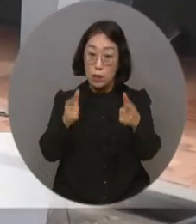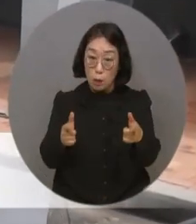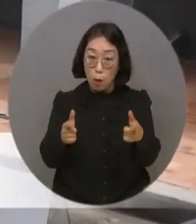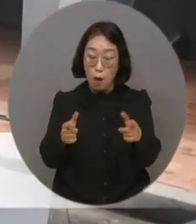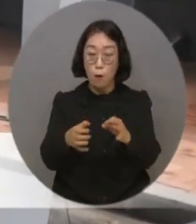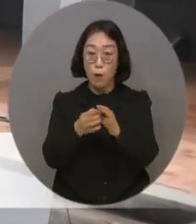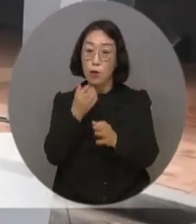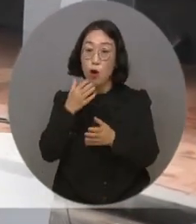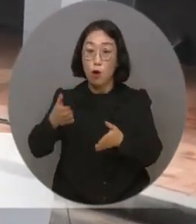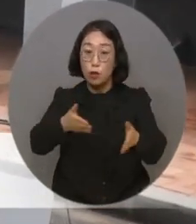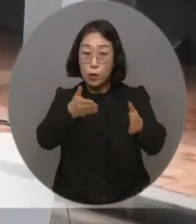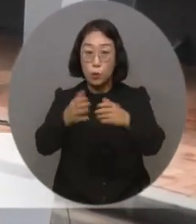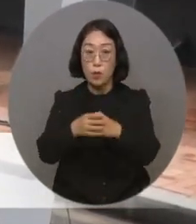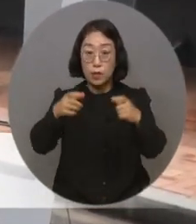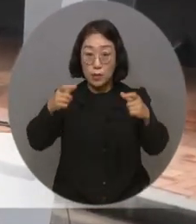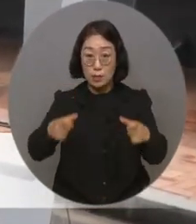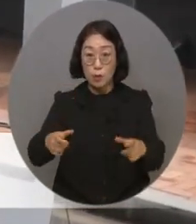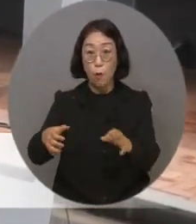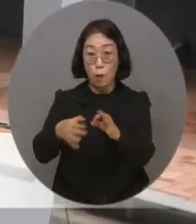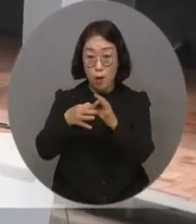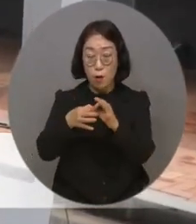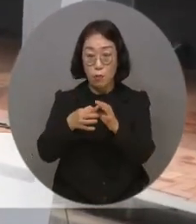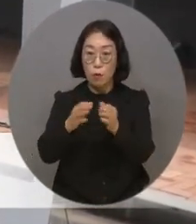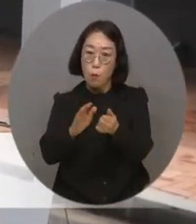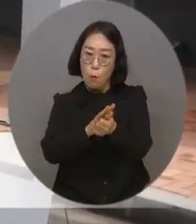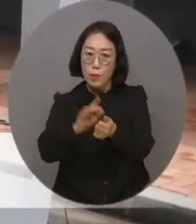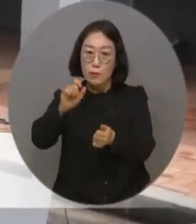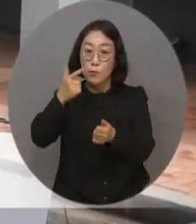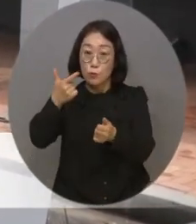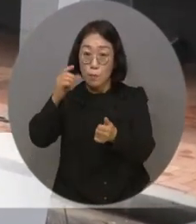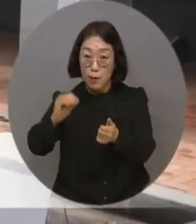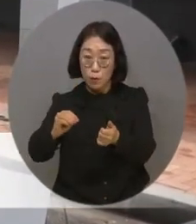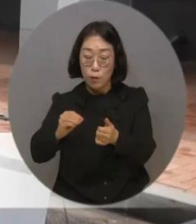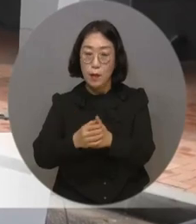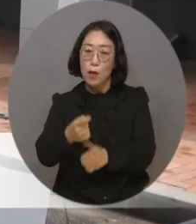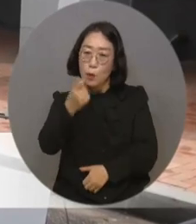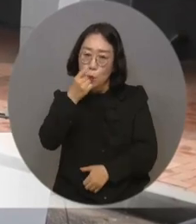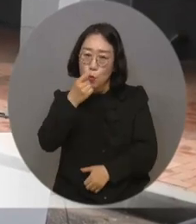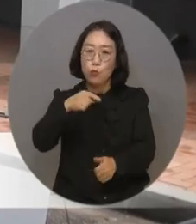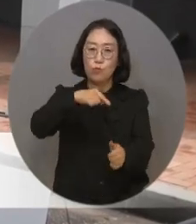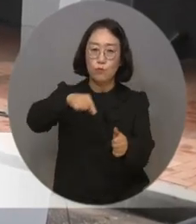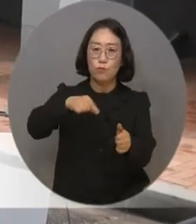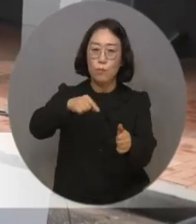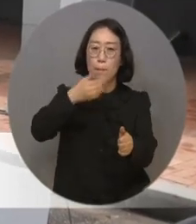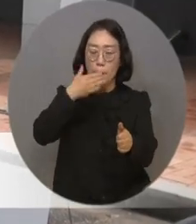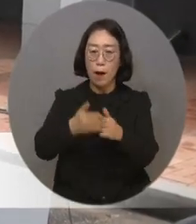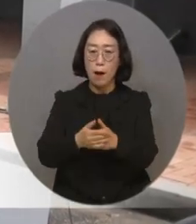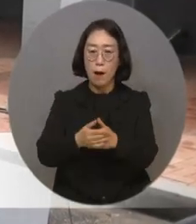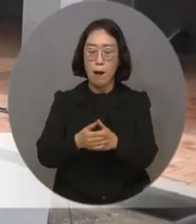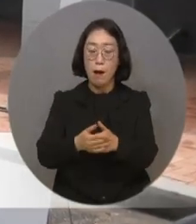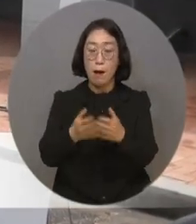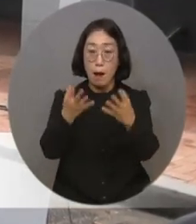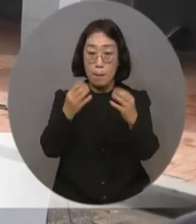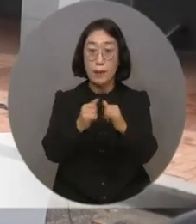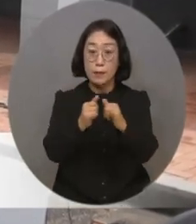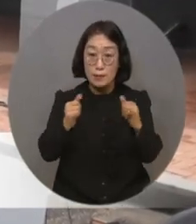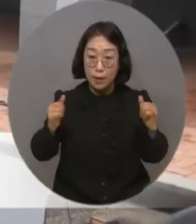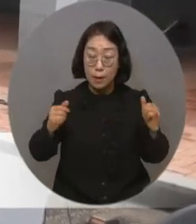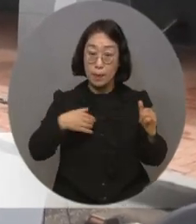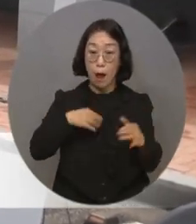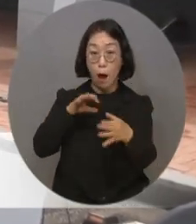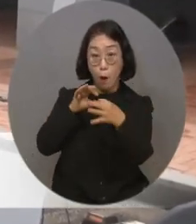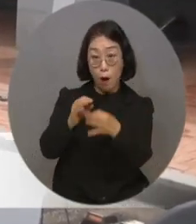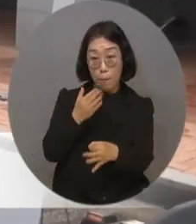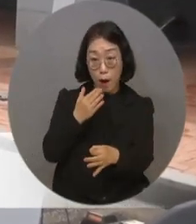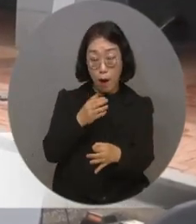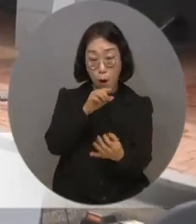경기도에서 지자체랑 매칭해서 주는 16만 원의 훈련비를 받으실 수 있거든요. 그래서 많은 분들이 이렇게 본인이 잘할